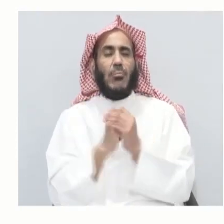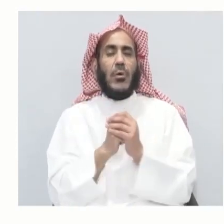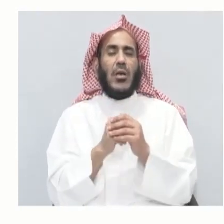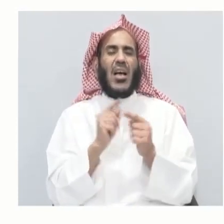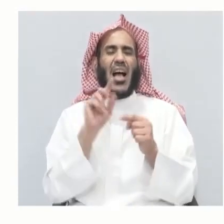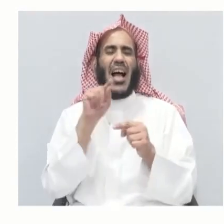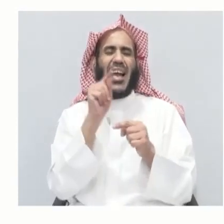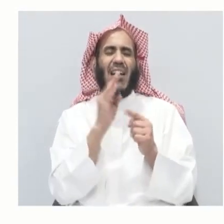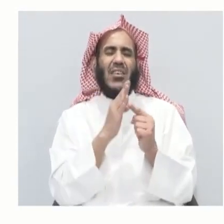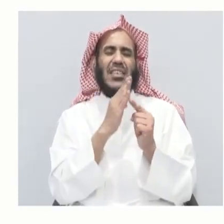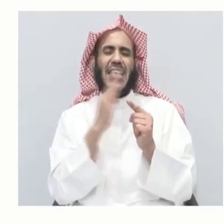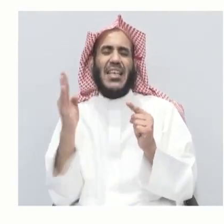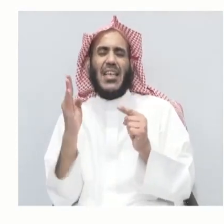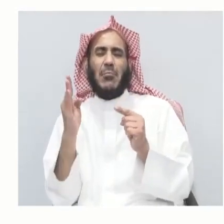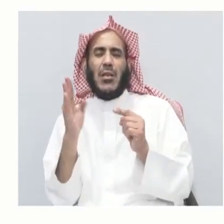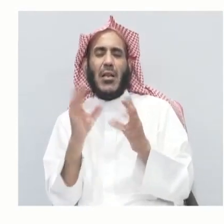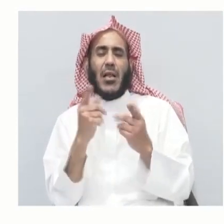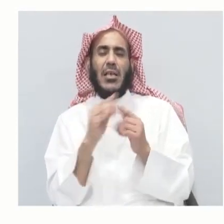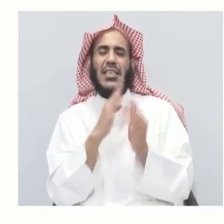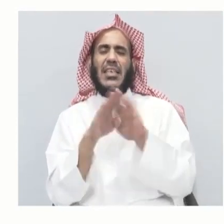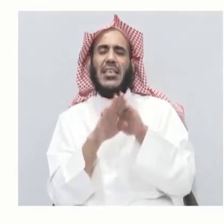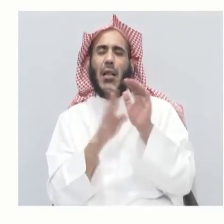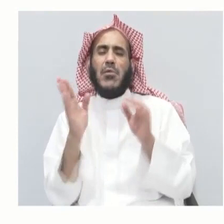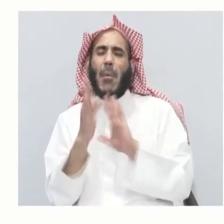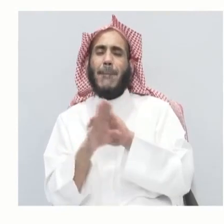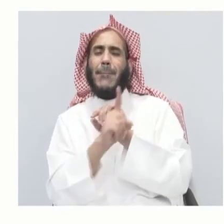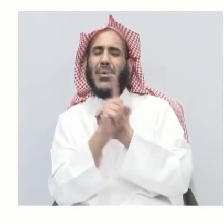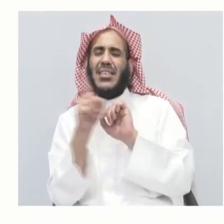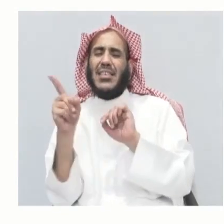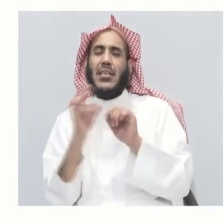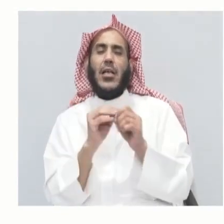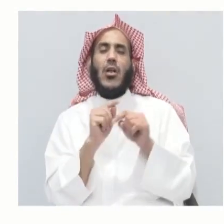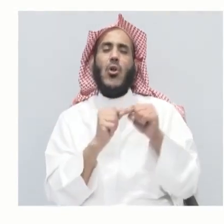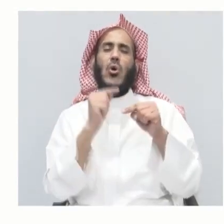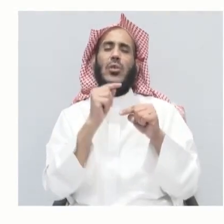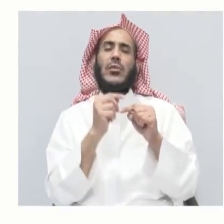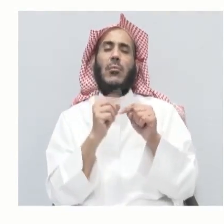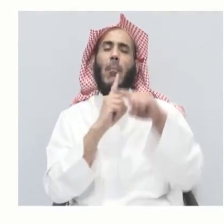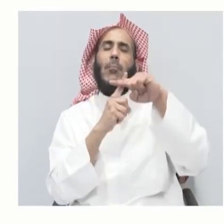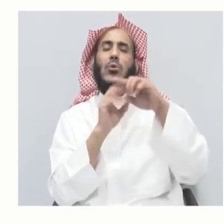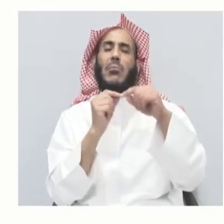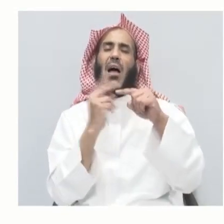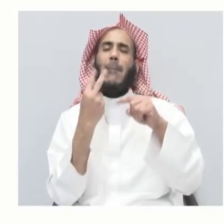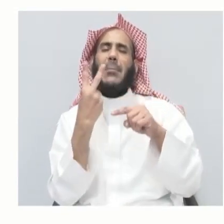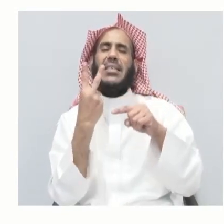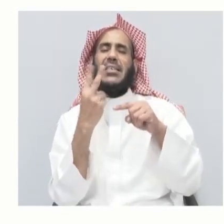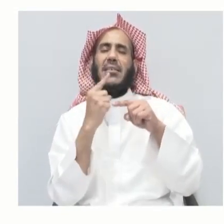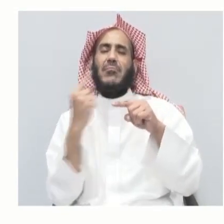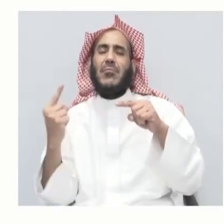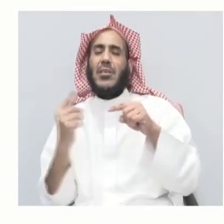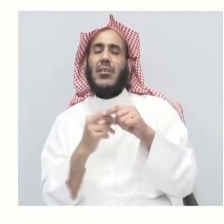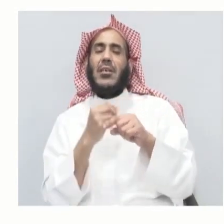حرك الفاصله جهه اليمين لماذا اقول جهه اليمين لان الاس هنا موجب كم خانه منزلتين فيصير عندك